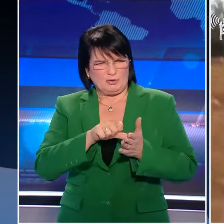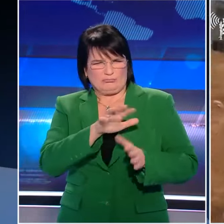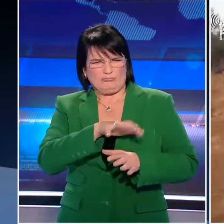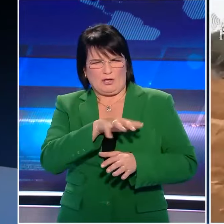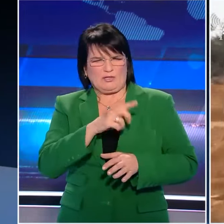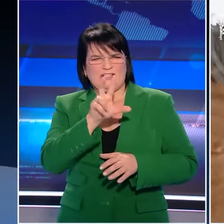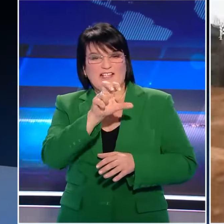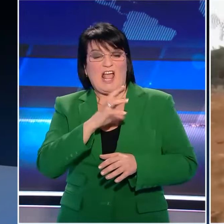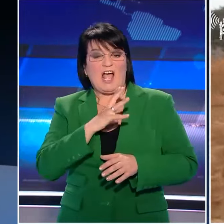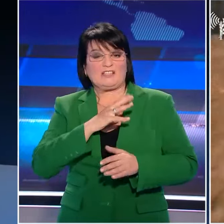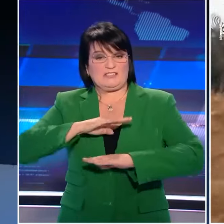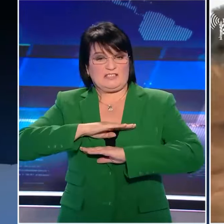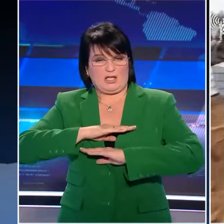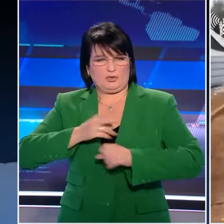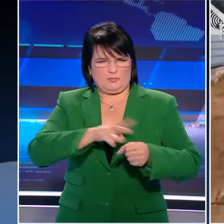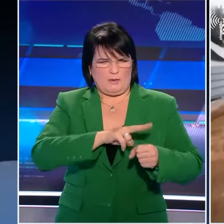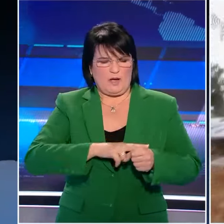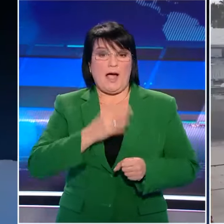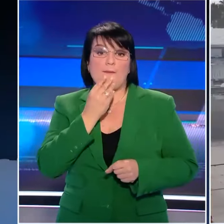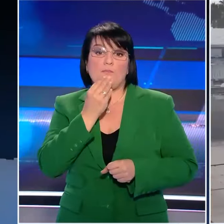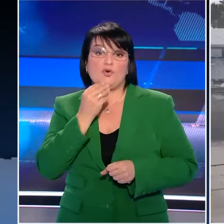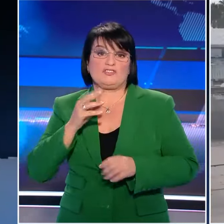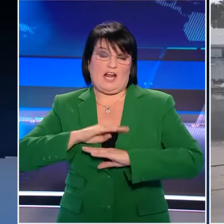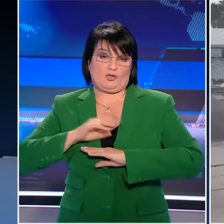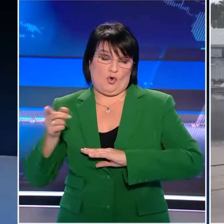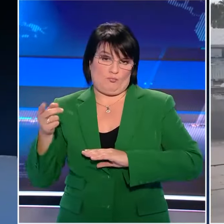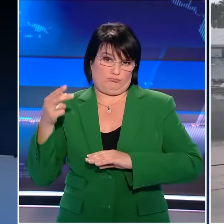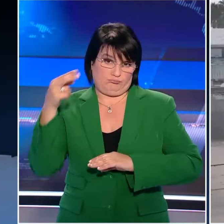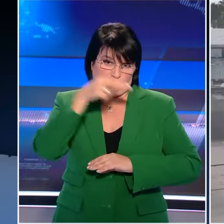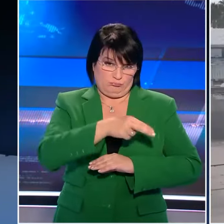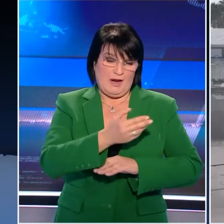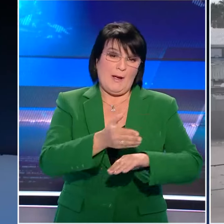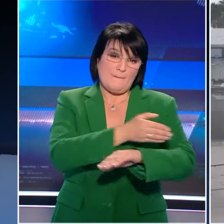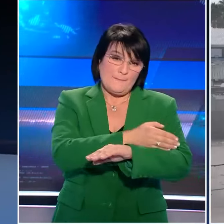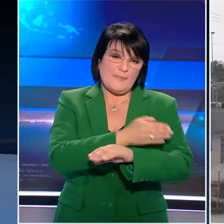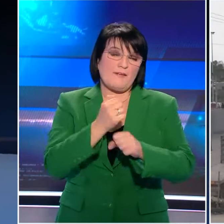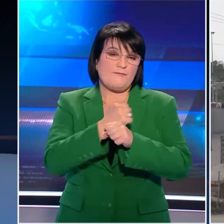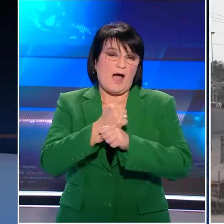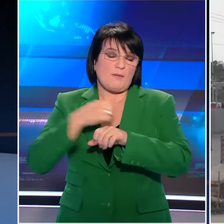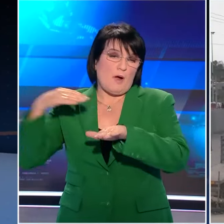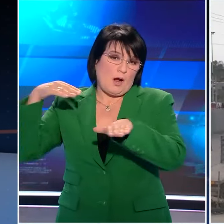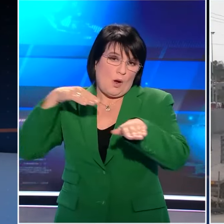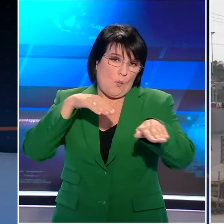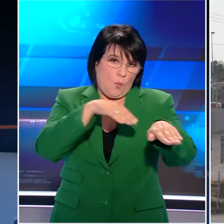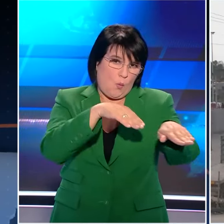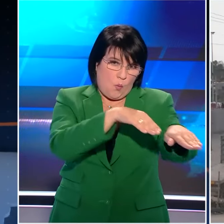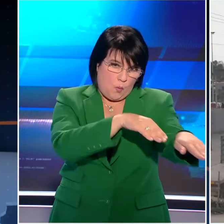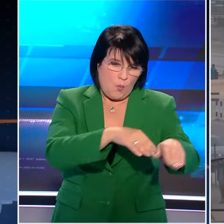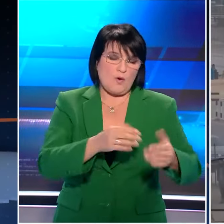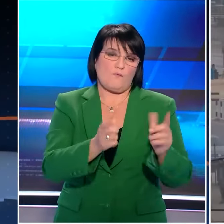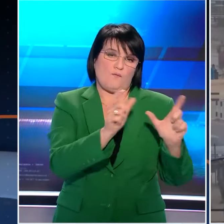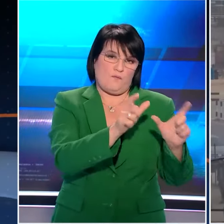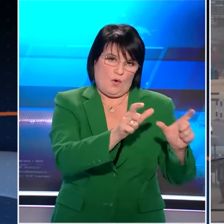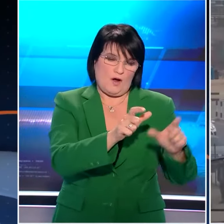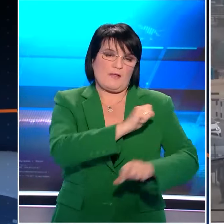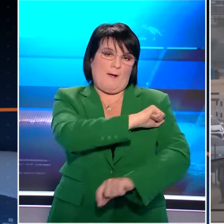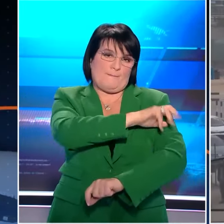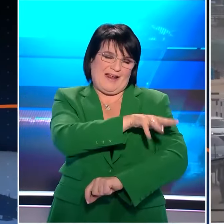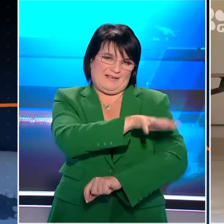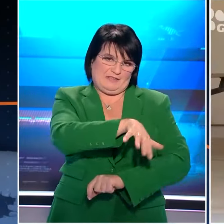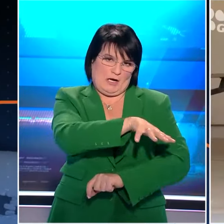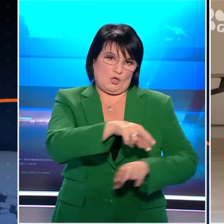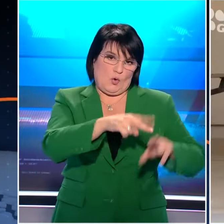μαχητές σκοτώθηκαν σε επίθεση από τις Ισραηλινές δυνάμεις, λίγο πριν από την είσοδο στη Γάζα φαρμάκων για τους Ισραηλινούς ομήρους και αρρωγής για τους αμάχους στον Παλαιστινιακό